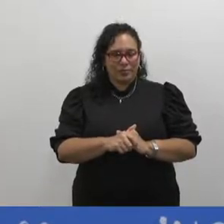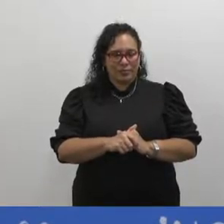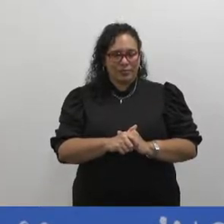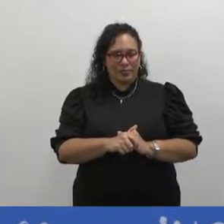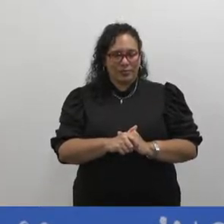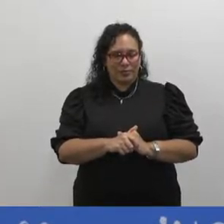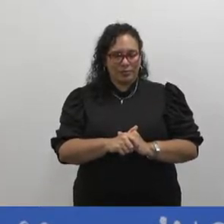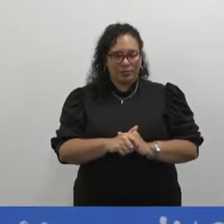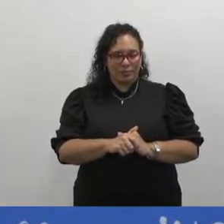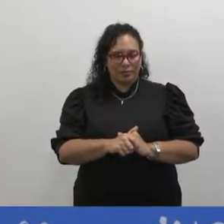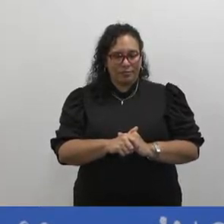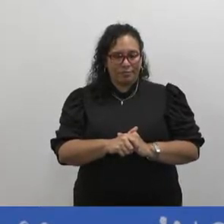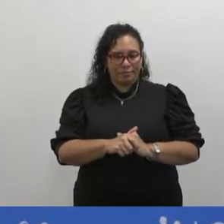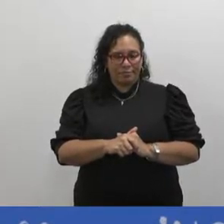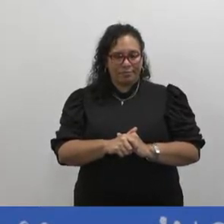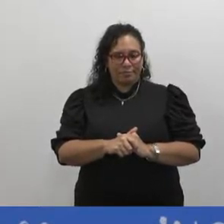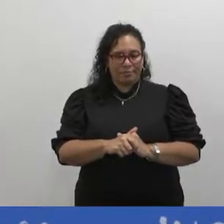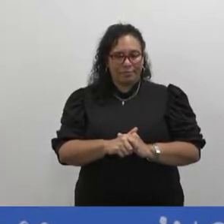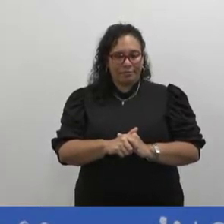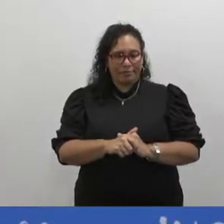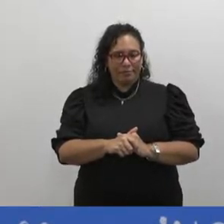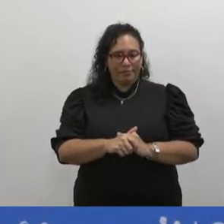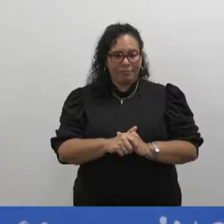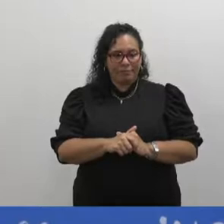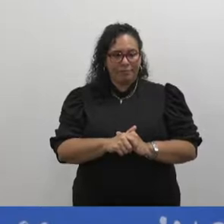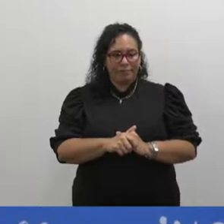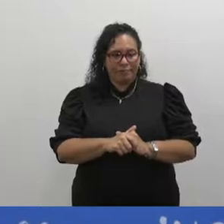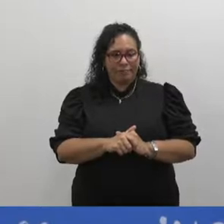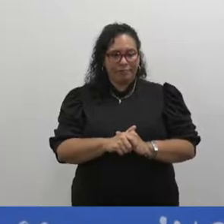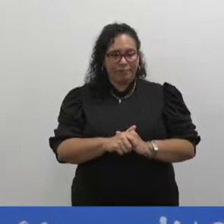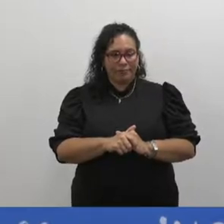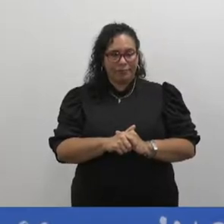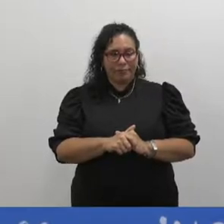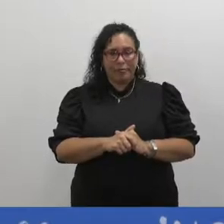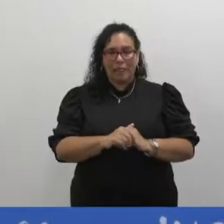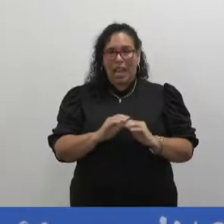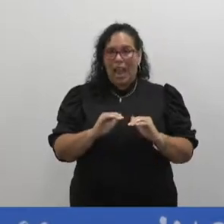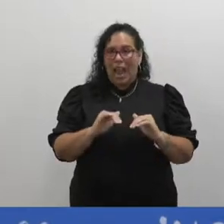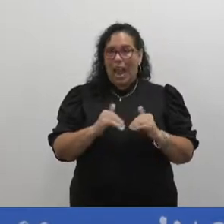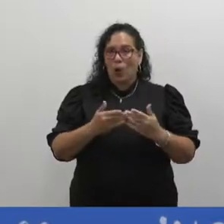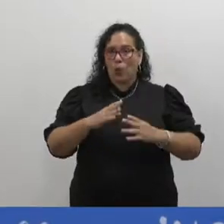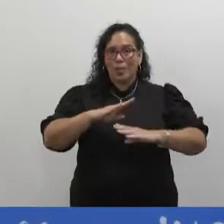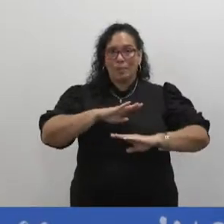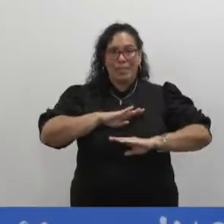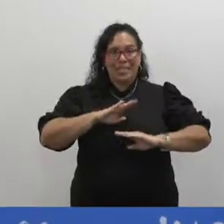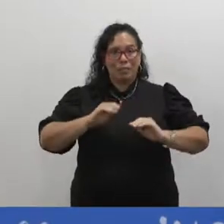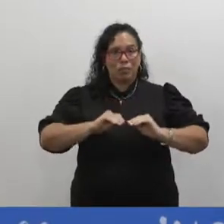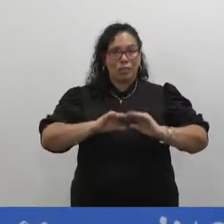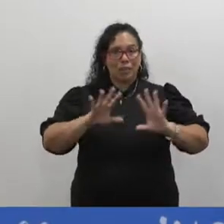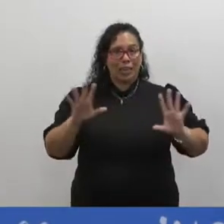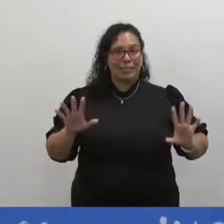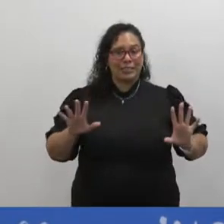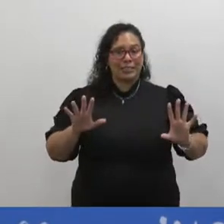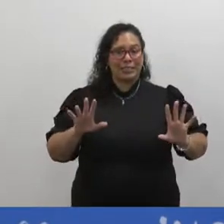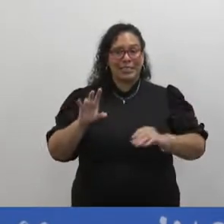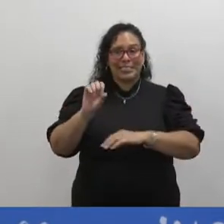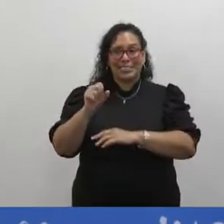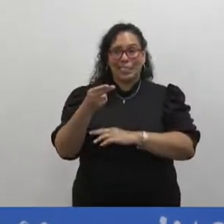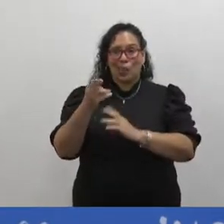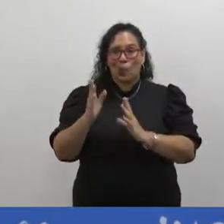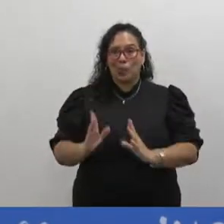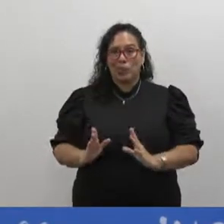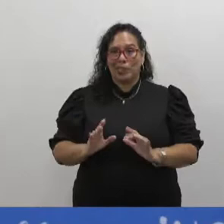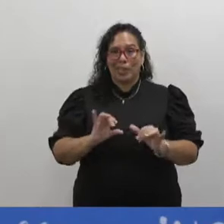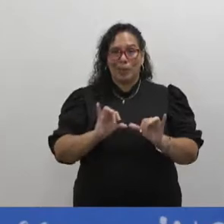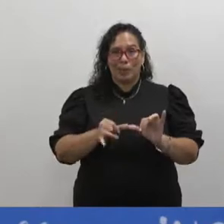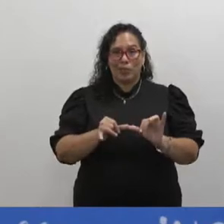hi xong rồi chăm mập lại ông bị con sẽ dương đặc nhóm bị tùm lá phiếp là biệt nhà